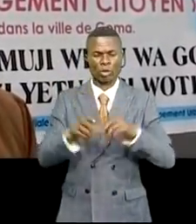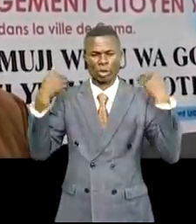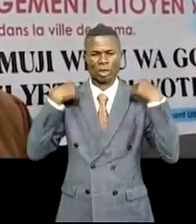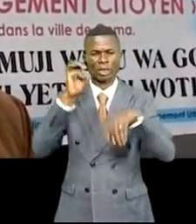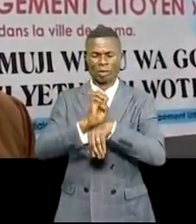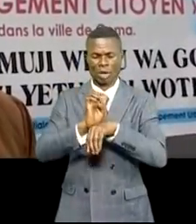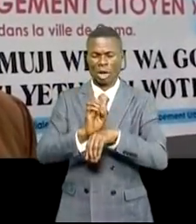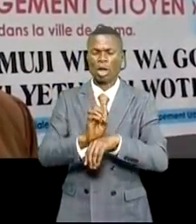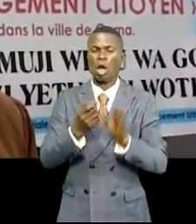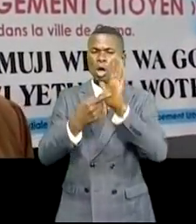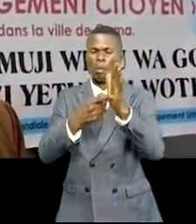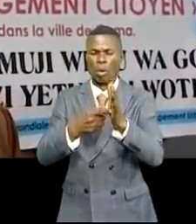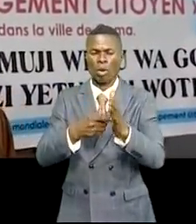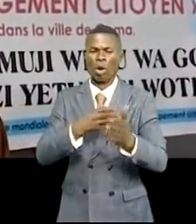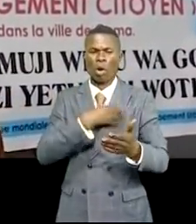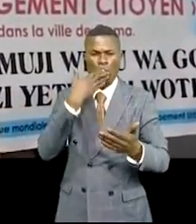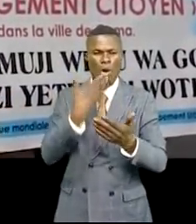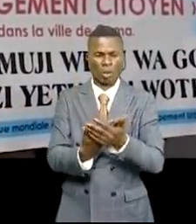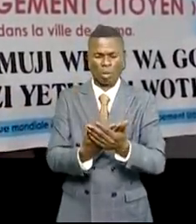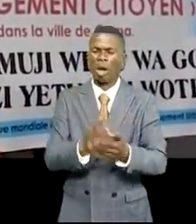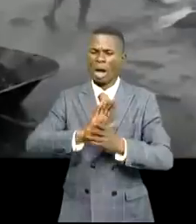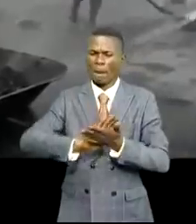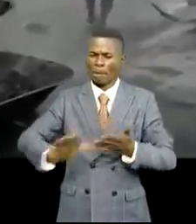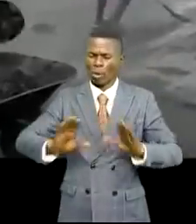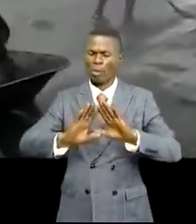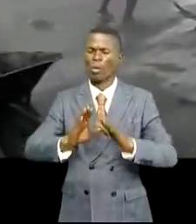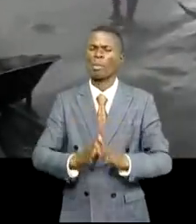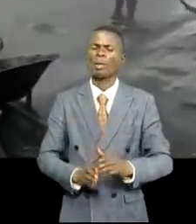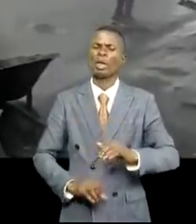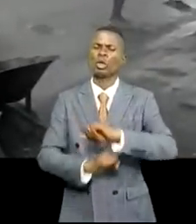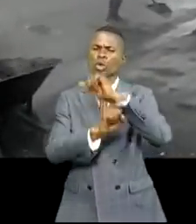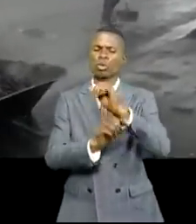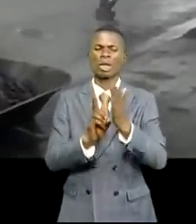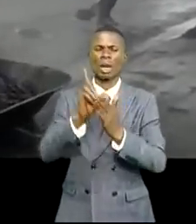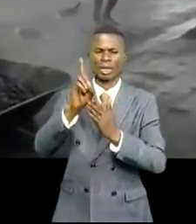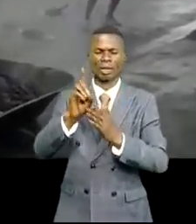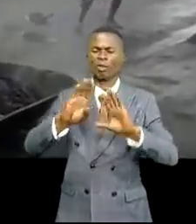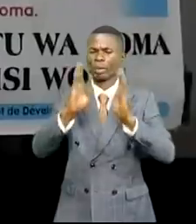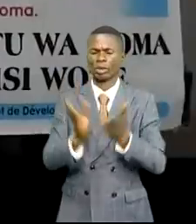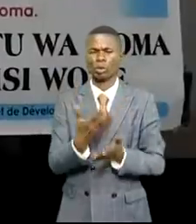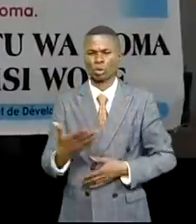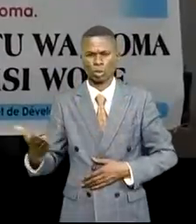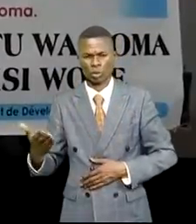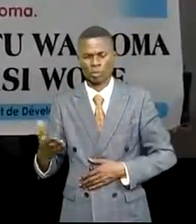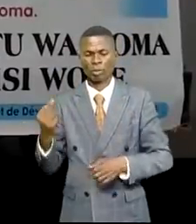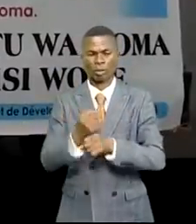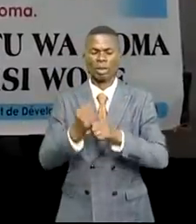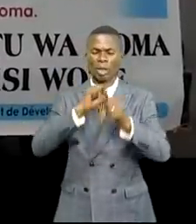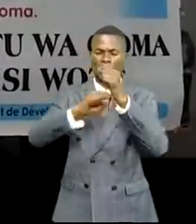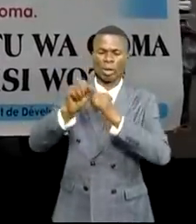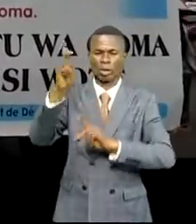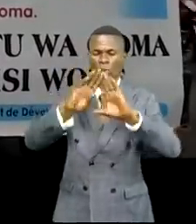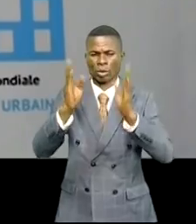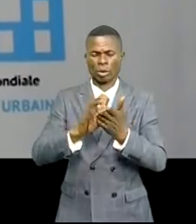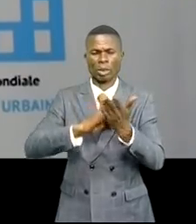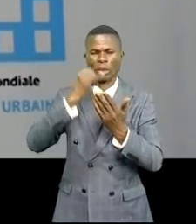montrer l'exemple que la propreté est la base de tout développement. Ces travaux d'assainissement de Goma rentrent dans la campagne engagement citoyen du